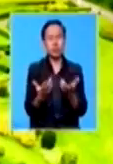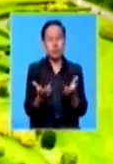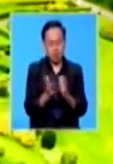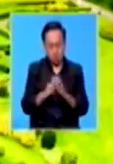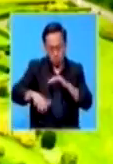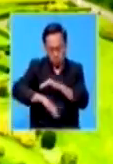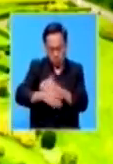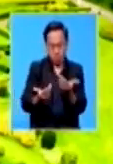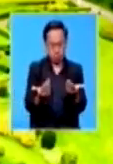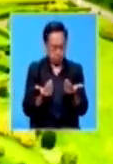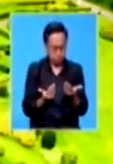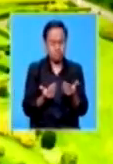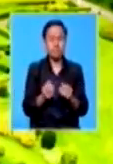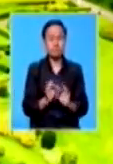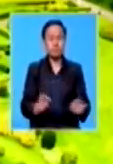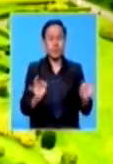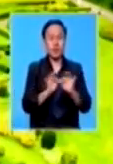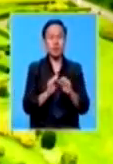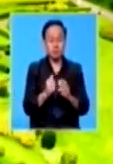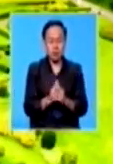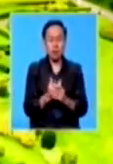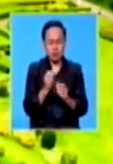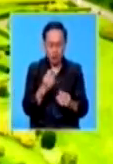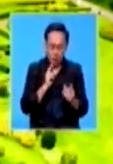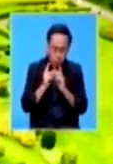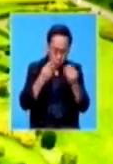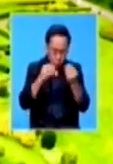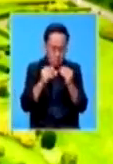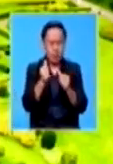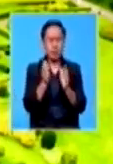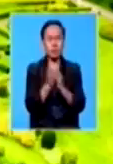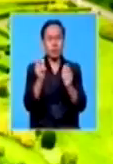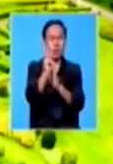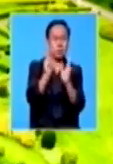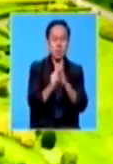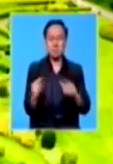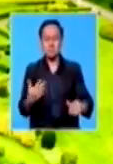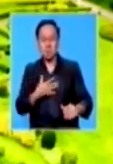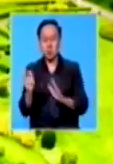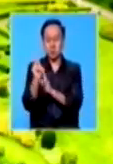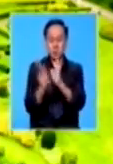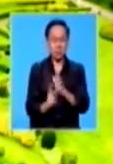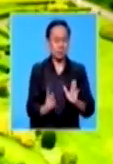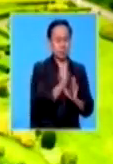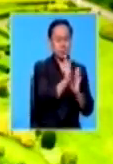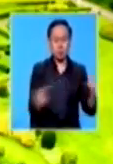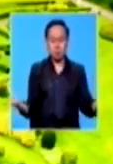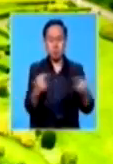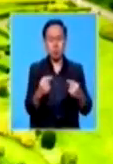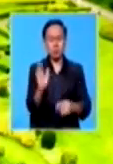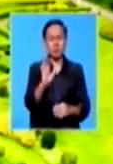ลกศาลนะอะไรพูดได้พูดกันนะอย่าเอากฎหมายอะไรมาสู้กันเลยนะเรื่องการรับผลประโยชน์นะครับมันก็ค